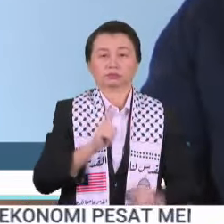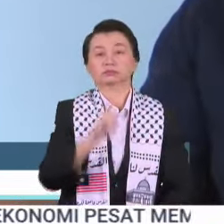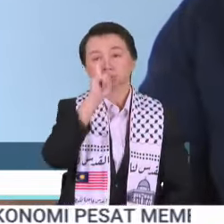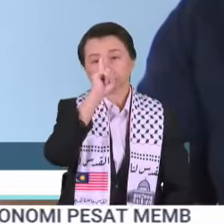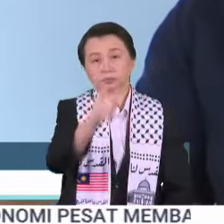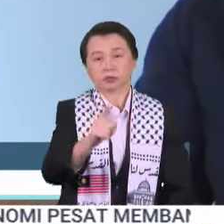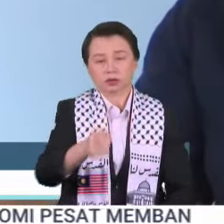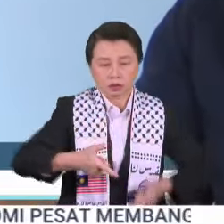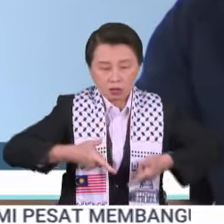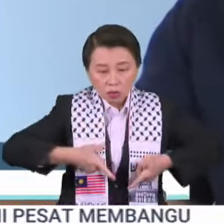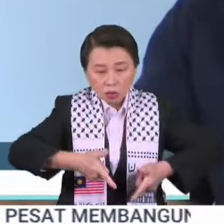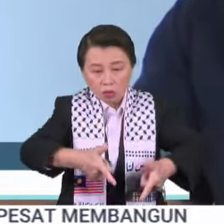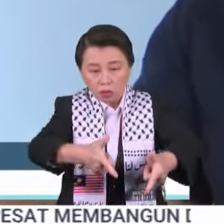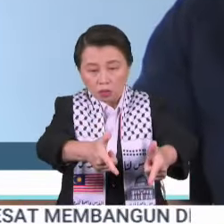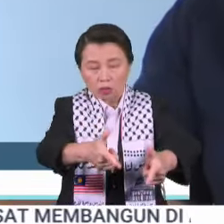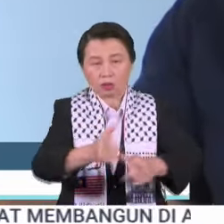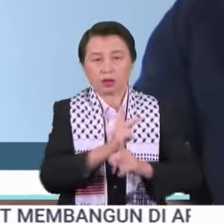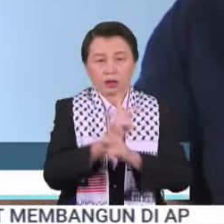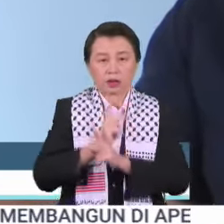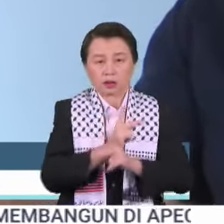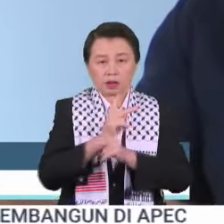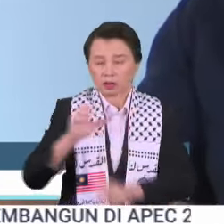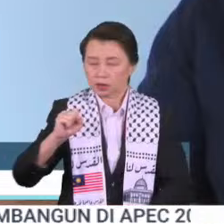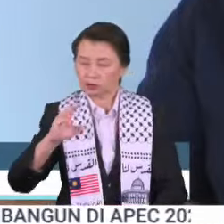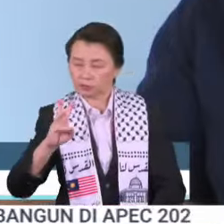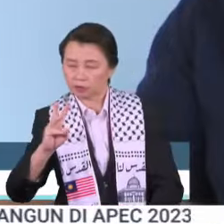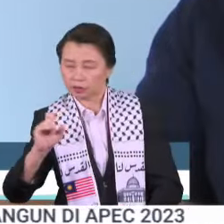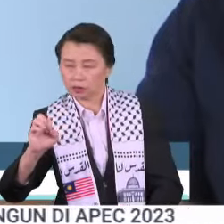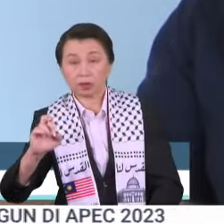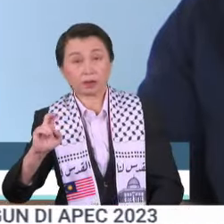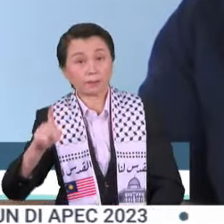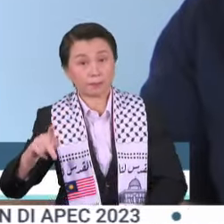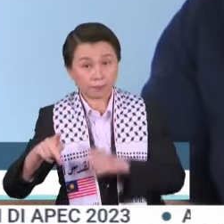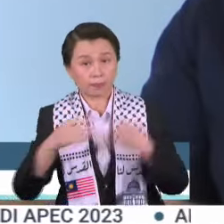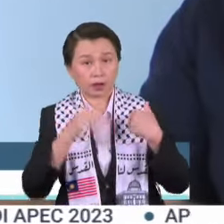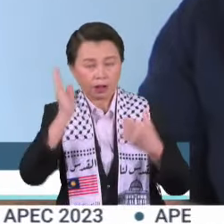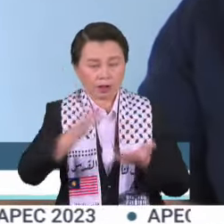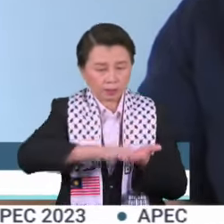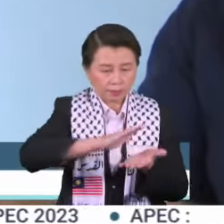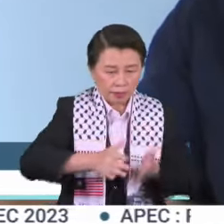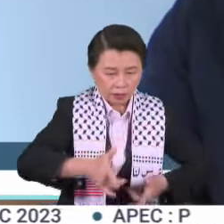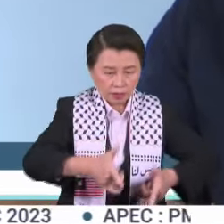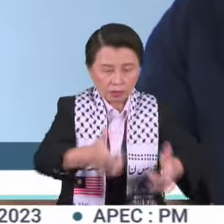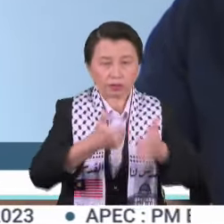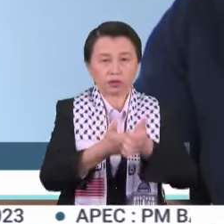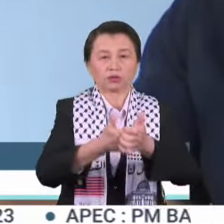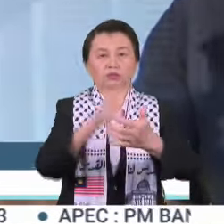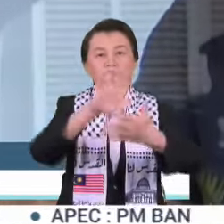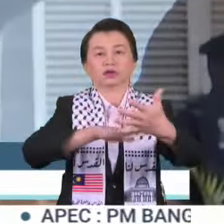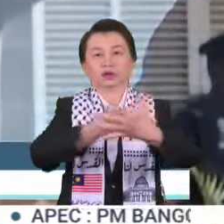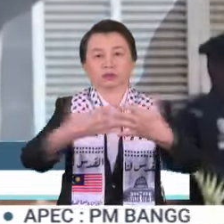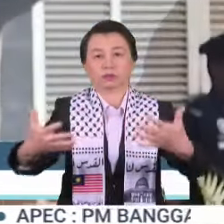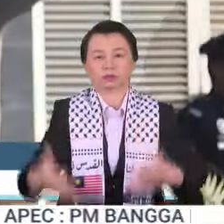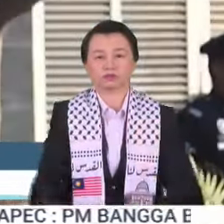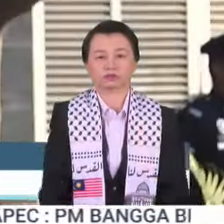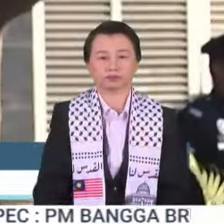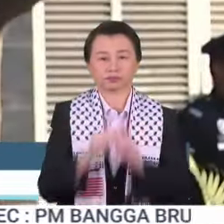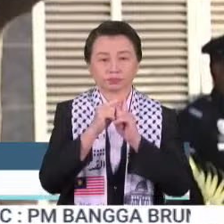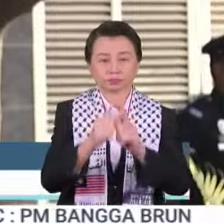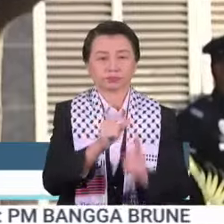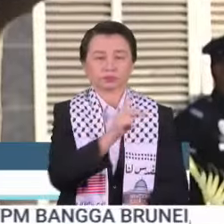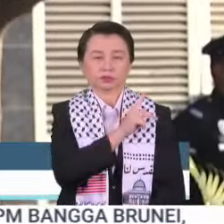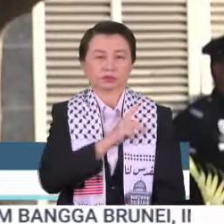memastikan longkang-longkang yang di bawah kawalan dan skop perkhidmatan SW Corp ini akan dibersihkan mengikut jadual yang ditetapkan. Kenyataan